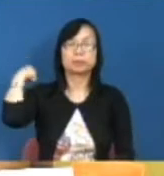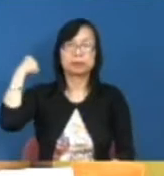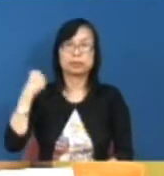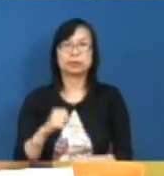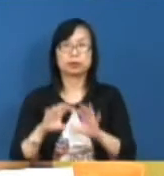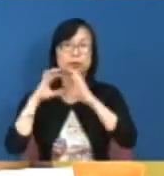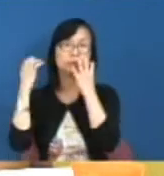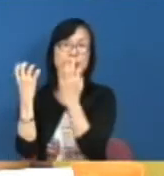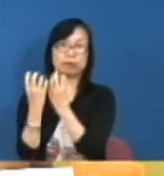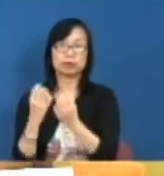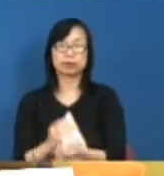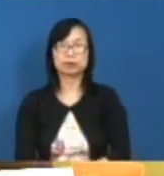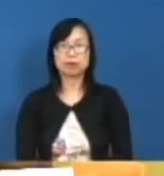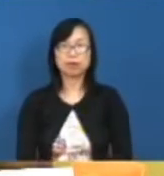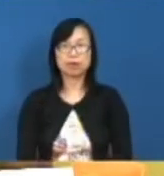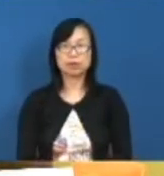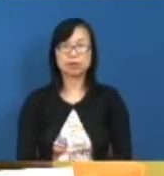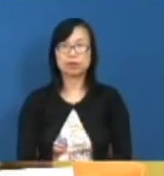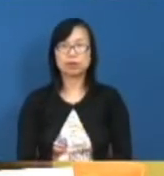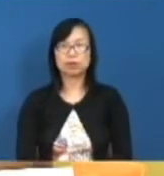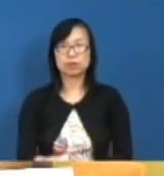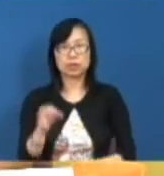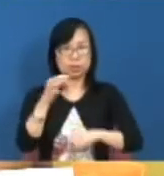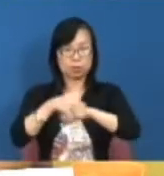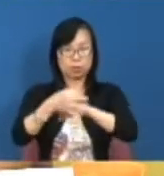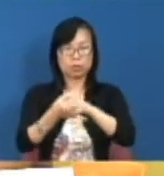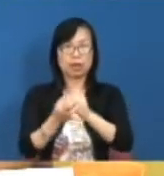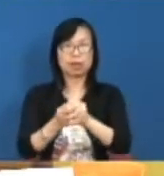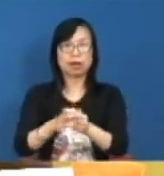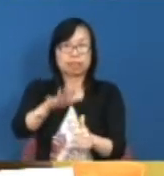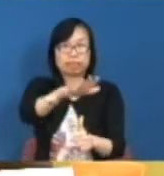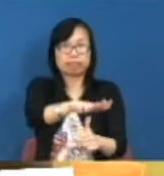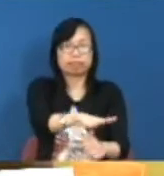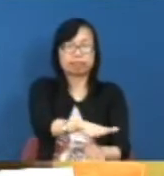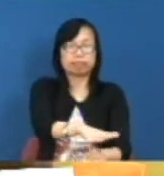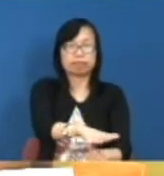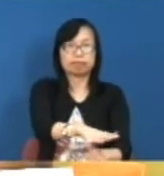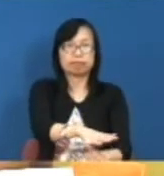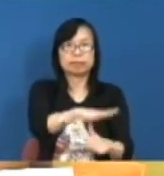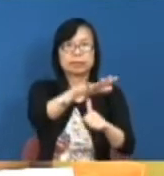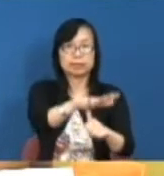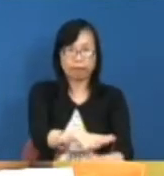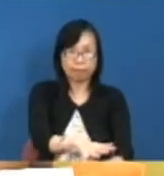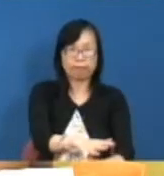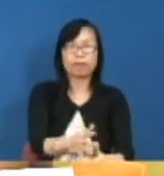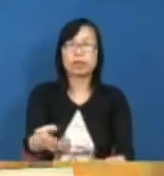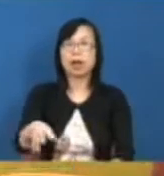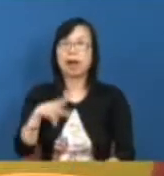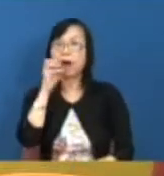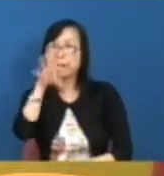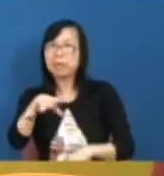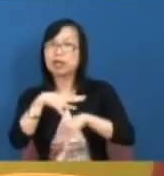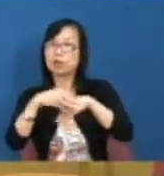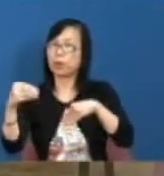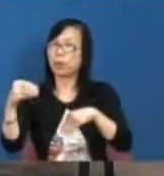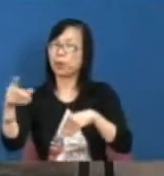嘅團體。簡言之，我哋叫就係話國家機器嘅鎮壓，國家機器裏邊嘅一個鎮壓嘅機器。 喂，長毛，想問一樣嘢咧，